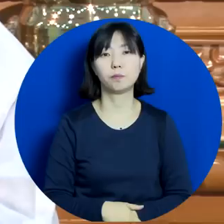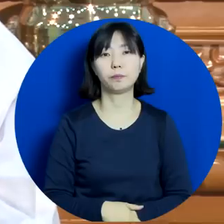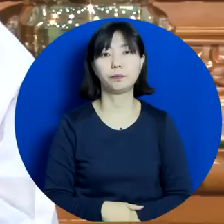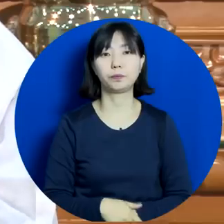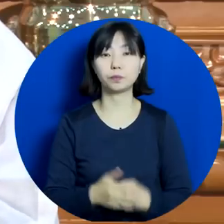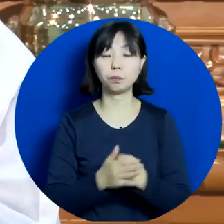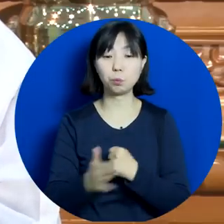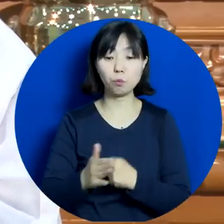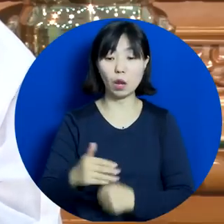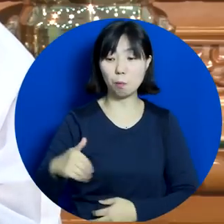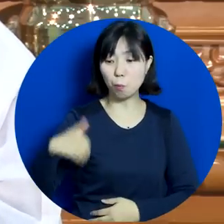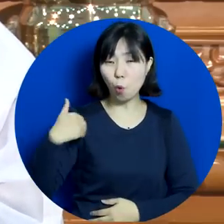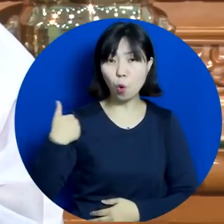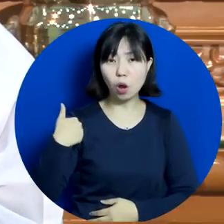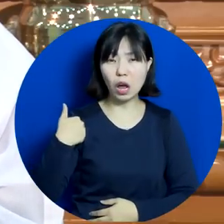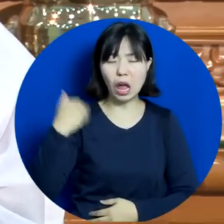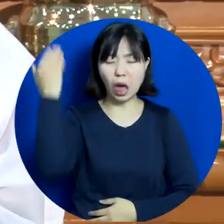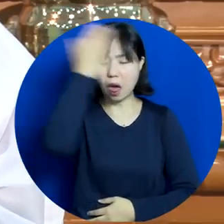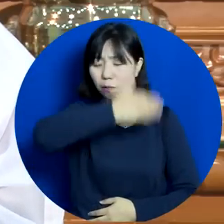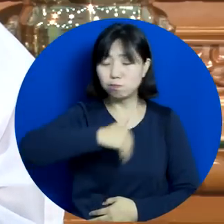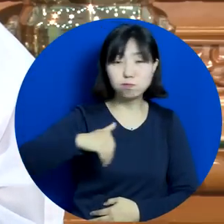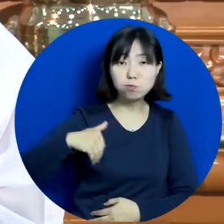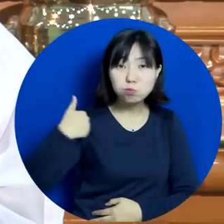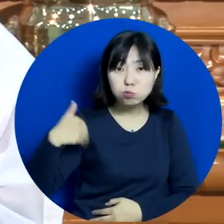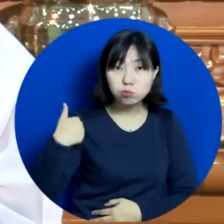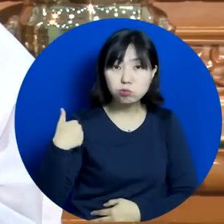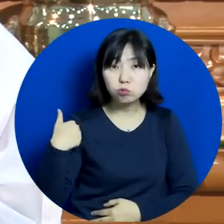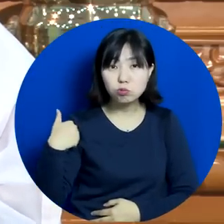그러니까 모른다는 건 무지.